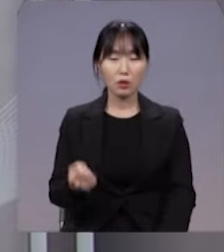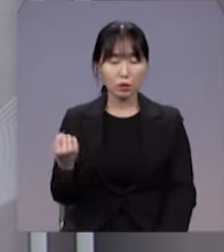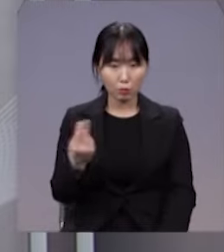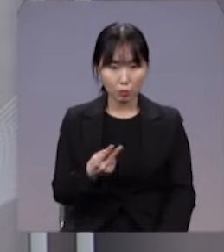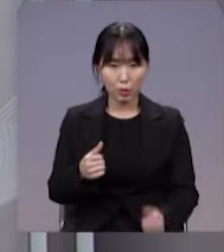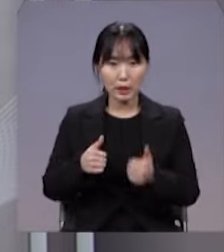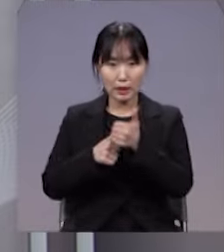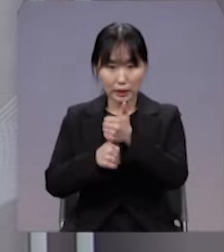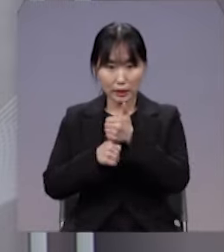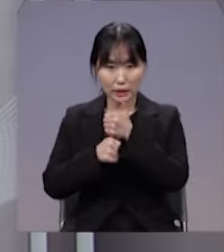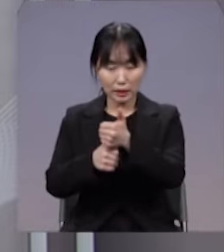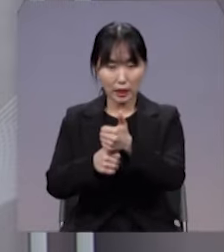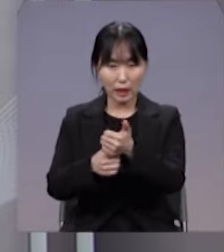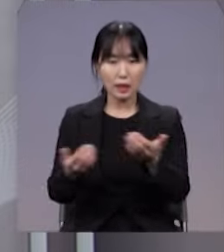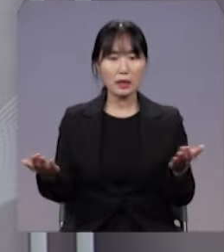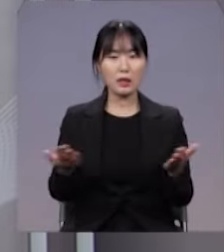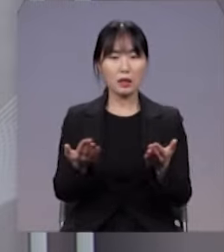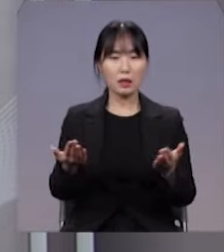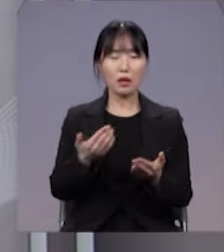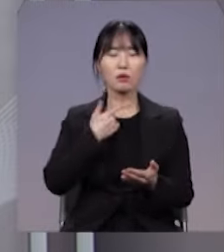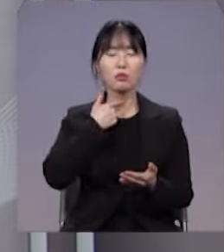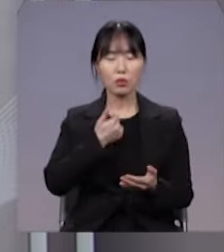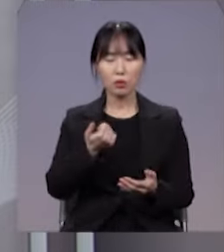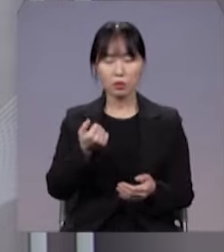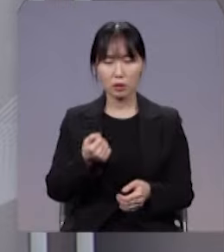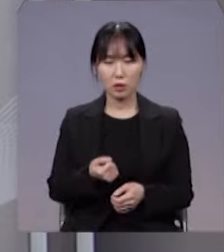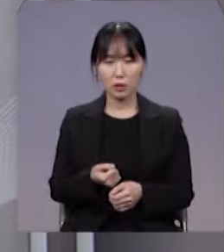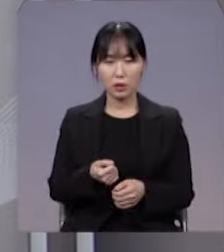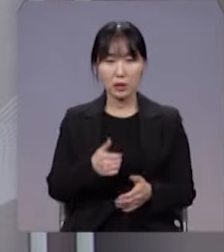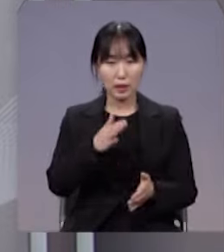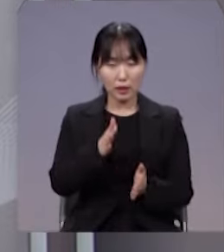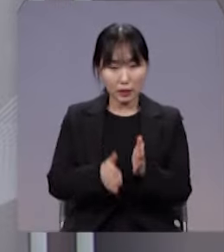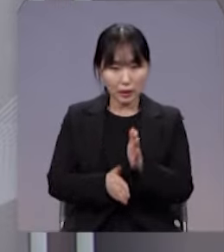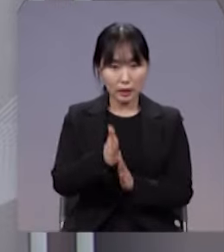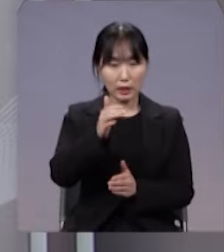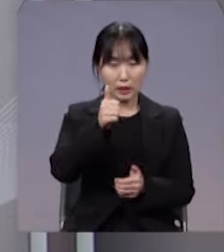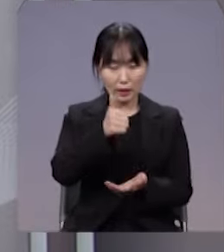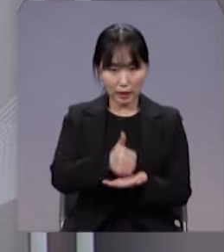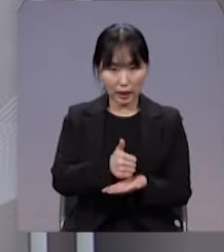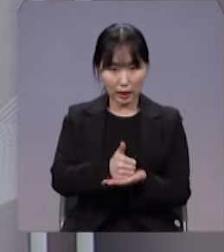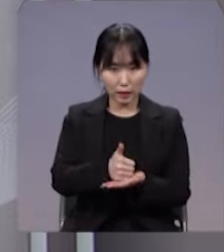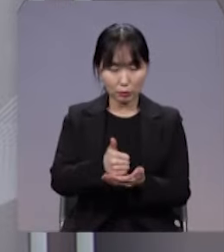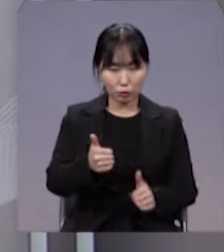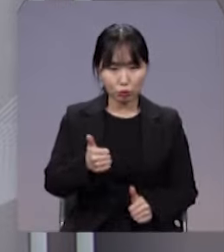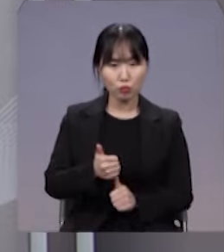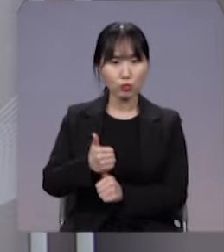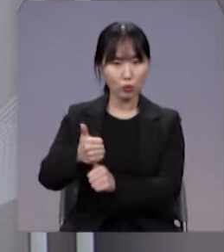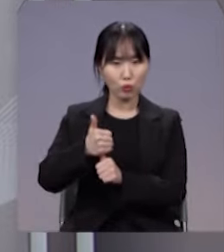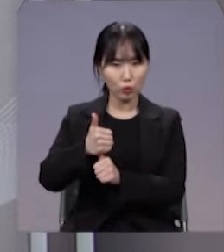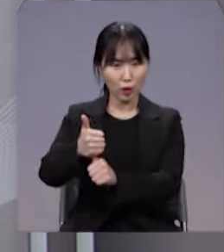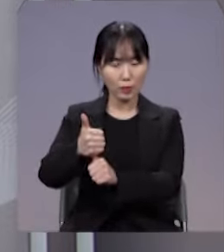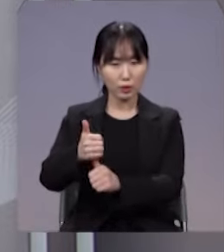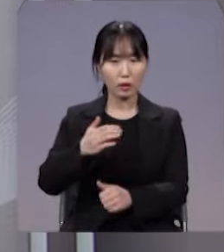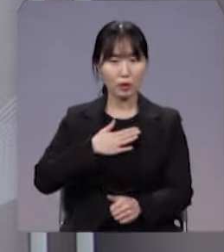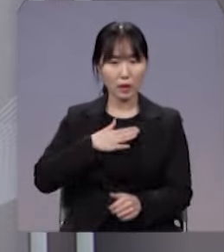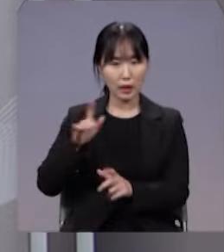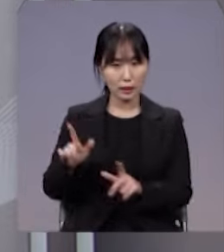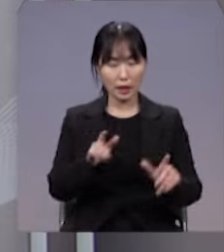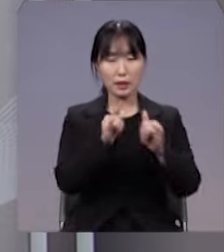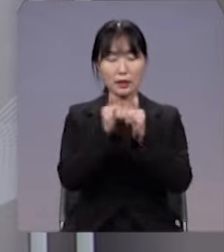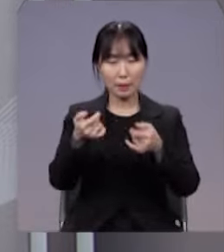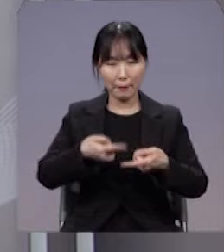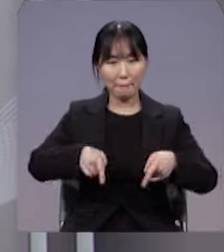우리 시장님께서 그동안 일해 왔던 부분에 있어서 제가 했다라는 것이 아니고 우리 주민과